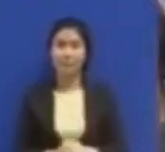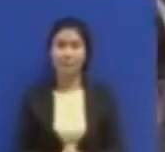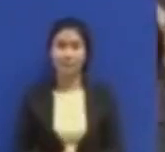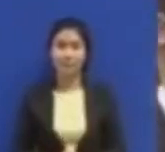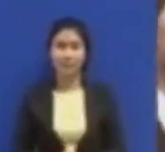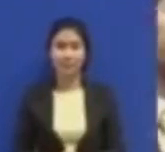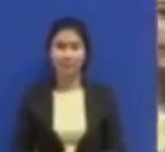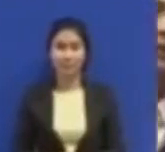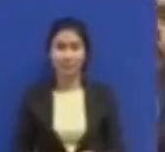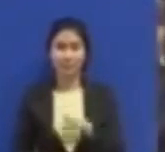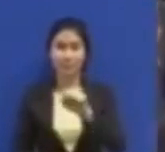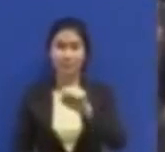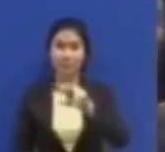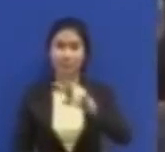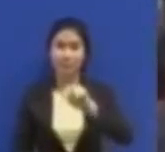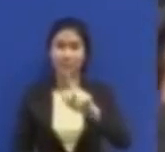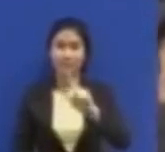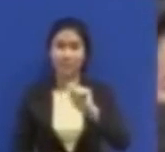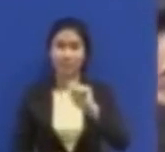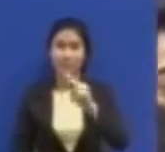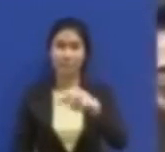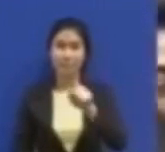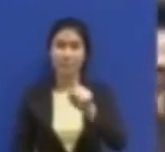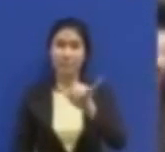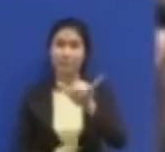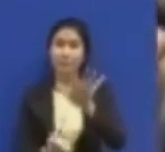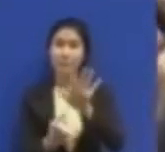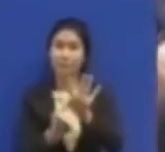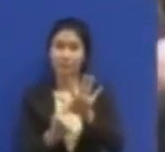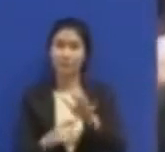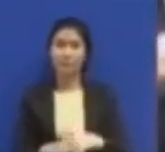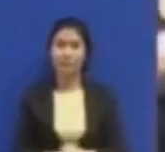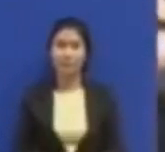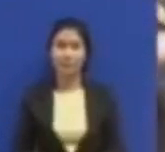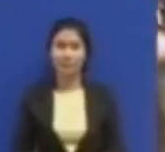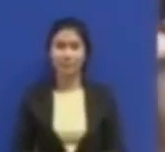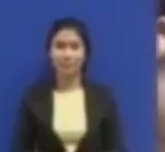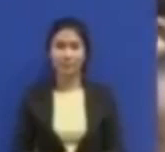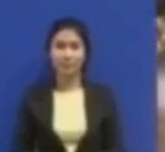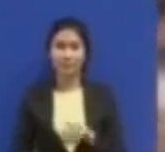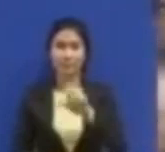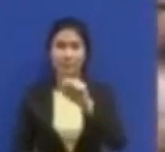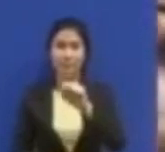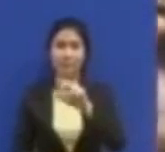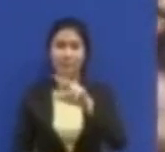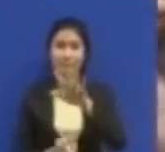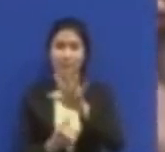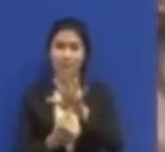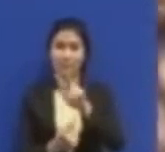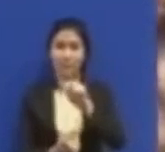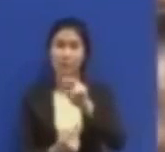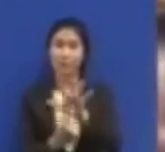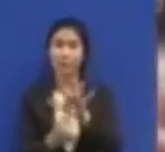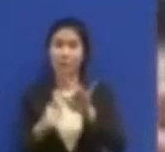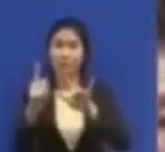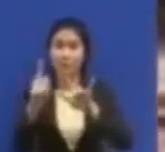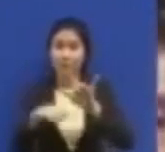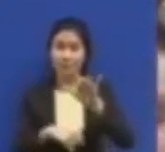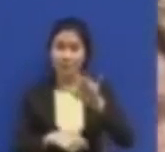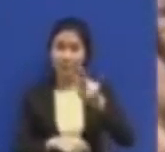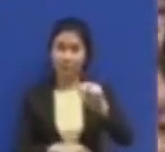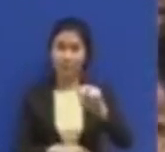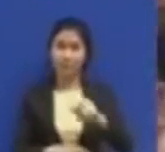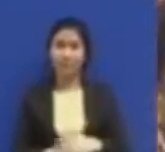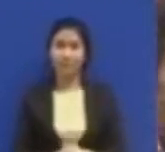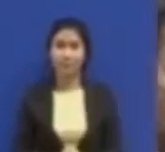เอกสนธยาศรีเจริญ190พลเอกสนั่นมะเริงสิทธิ์191น